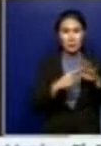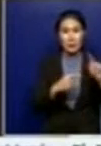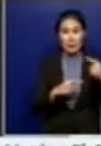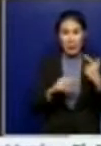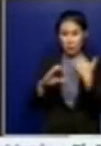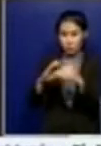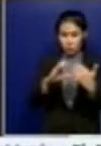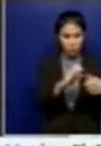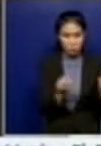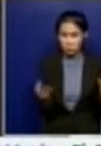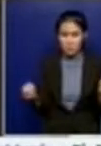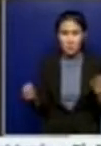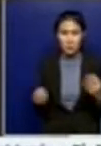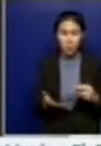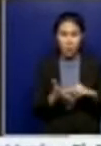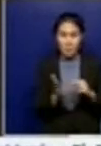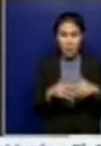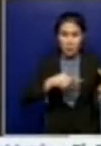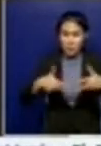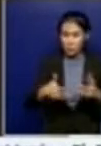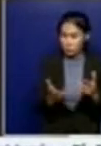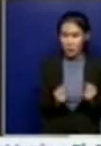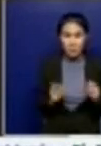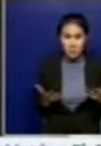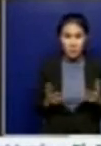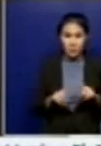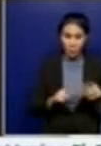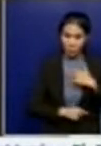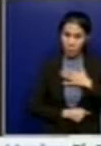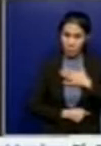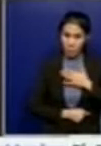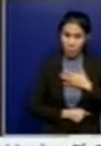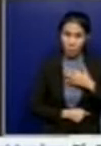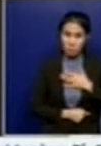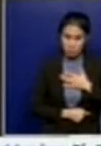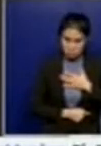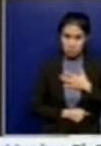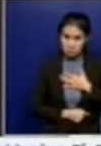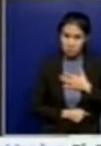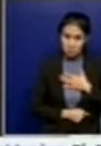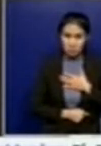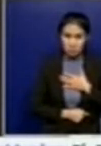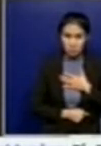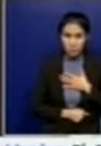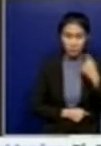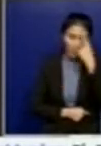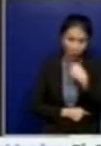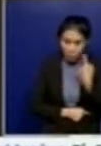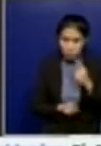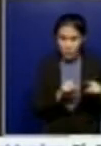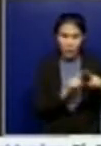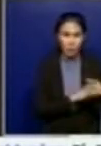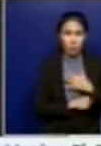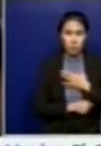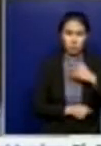ครับไปให้แก่ใครเลยนะครับแม้กระทั่งตัวผมคนในแวดวงใกล้ชิดนะครับใครต่างๆหรือผมเชื่อเล